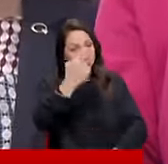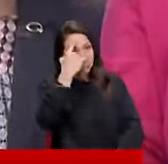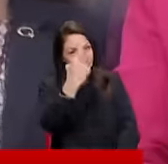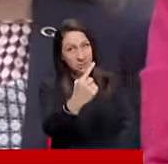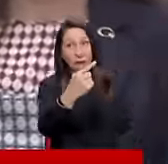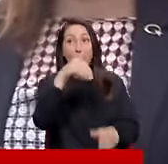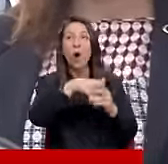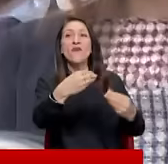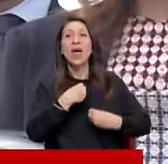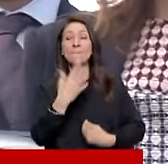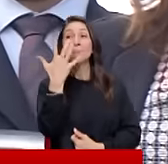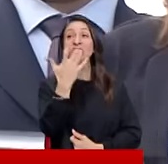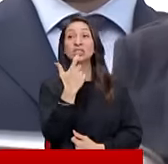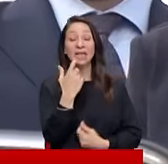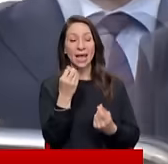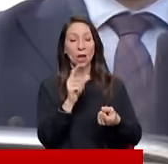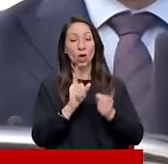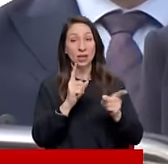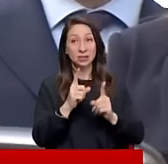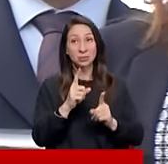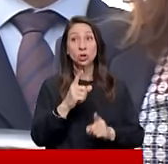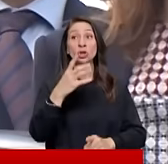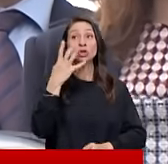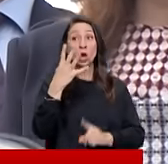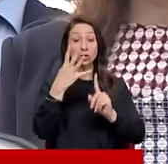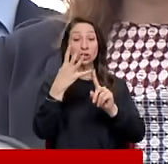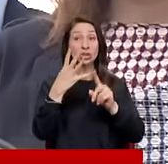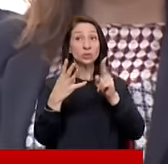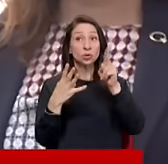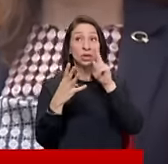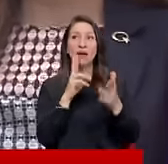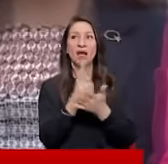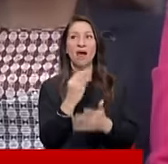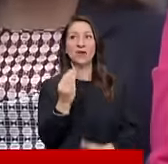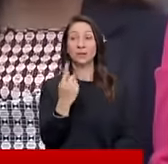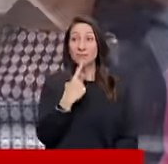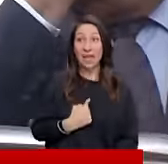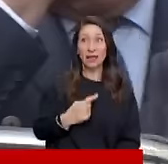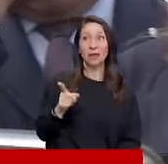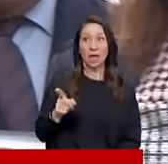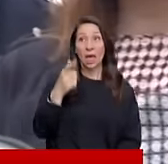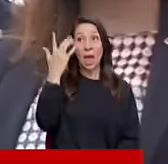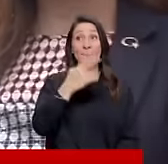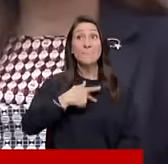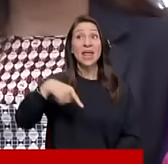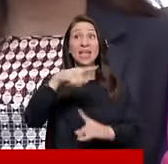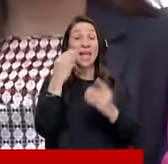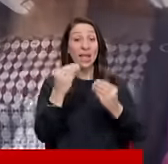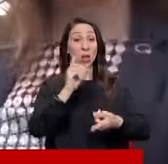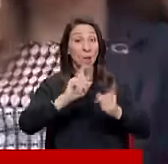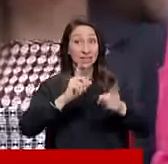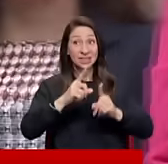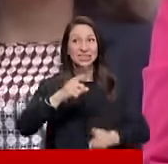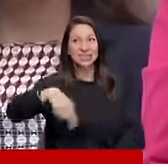Seçmen bize 5 yıl iyi yönetin, 4. yılın sonunda karar vereceğim. Eğer belediyeleri iyi